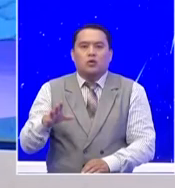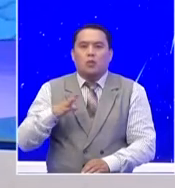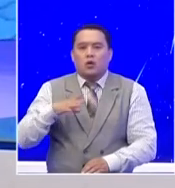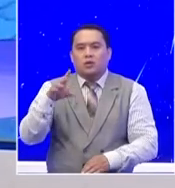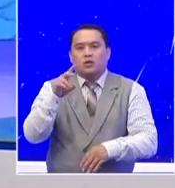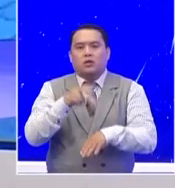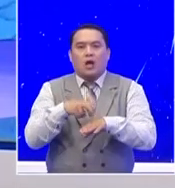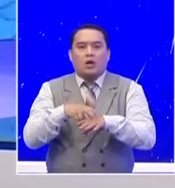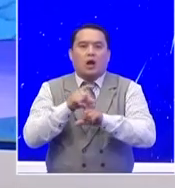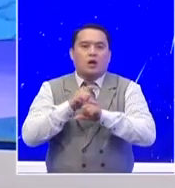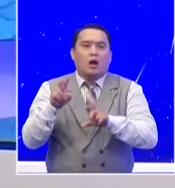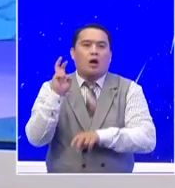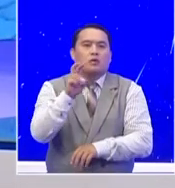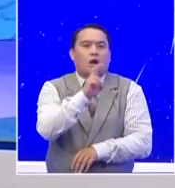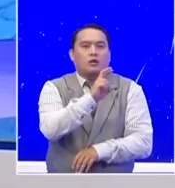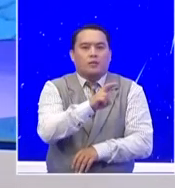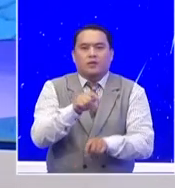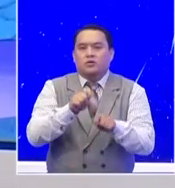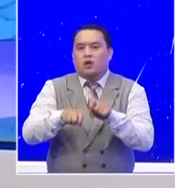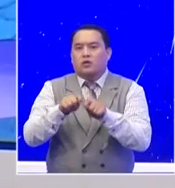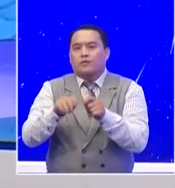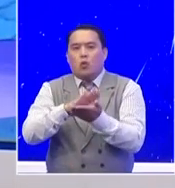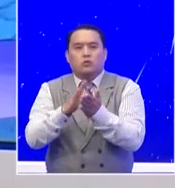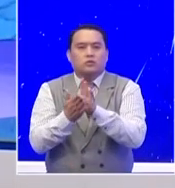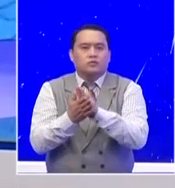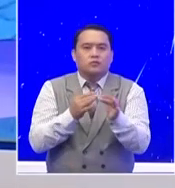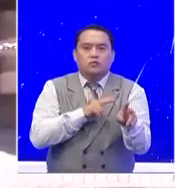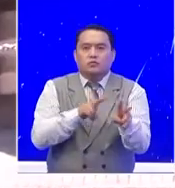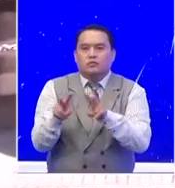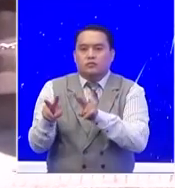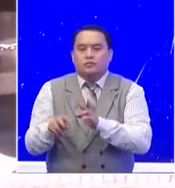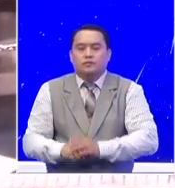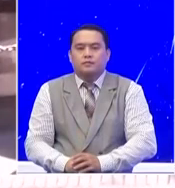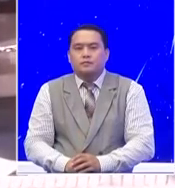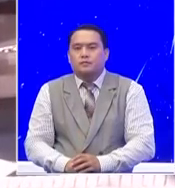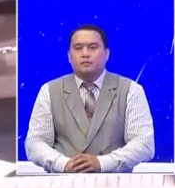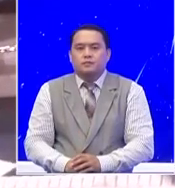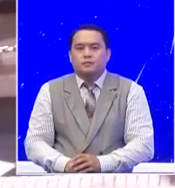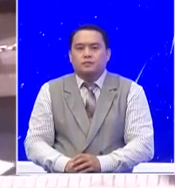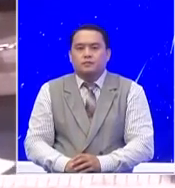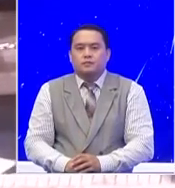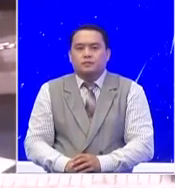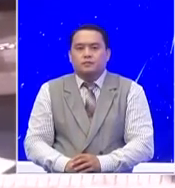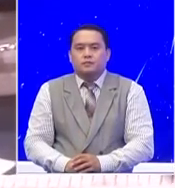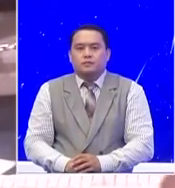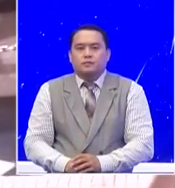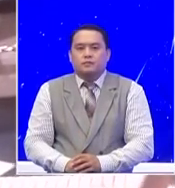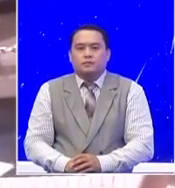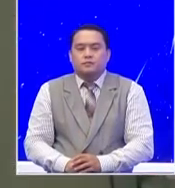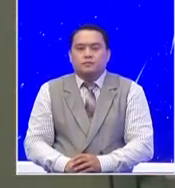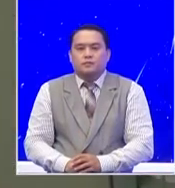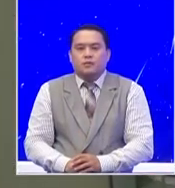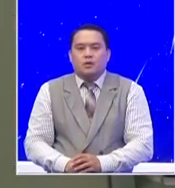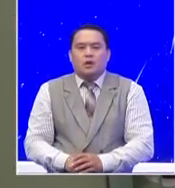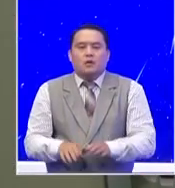Дәріханаларды аралап, бағаларды бағамдап, жағдайды саралап қайтты. Тумысынан дүрлігуге бейім халық екеніміз рас. Бұл